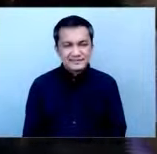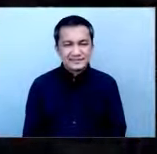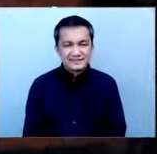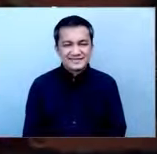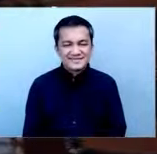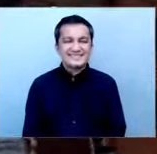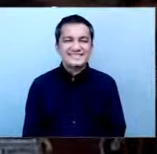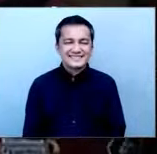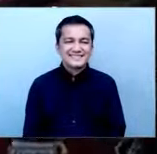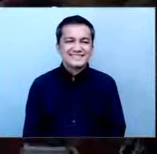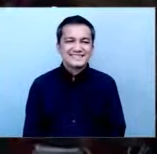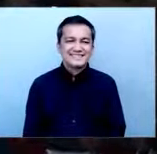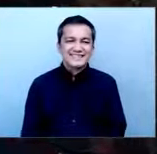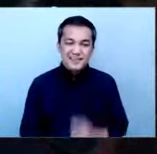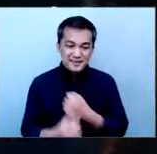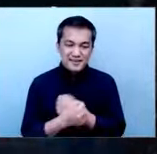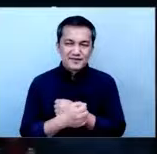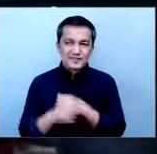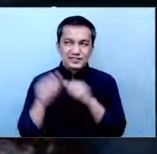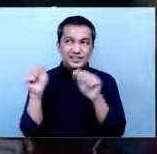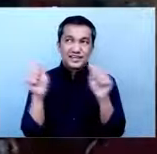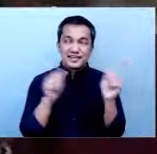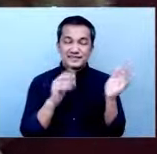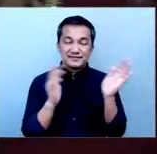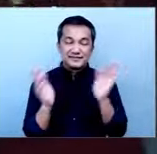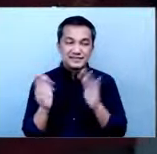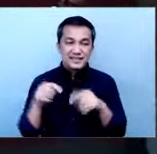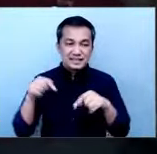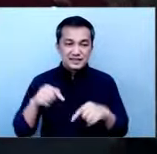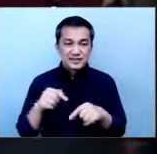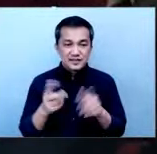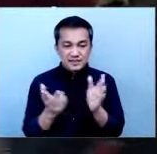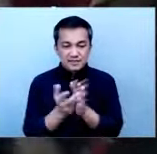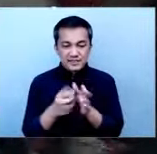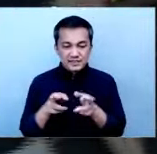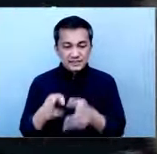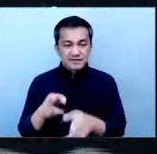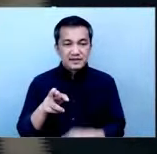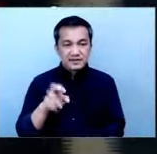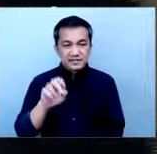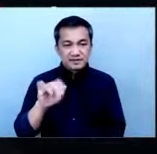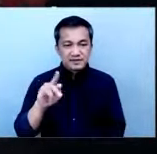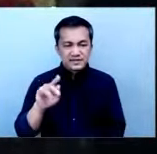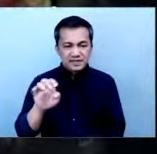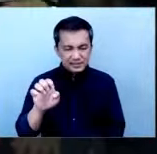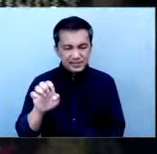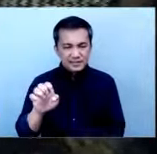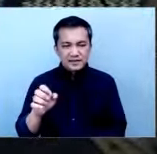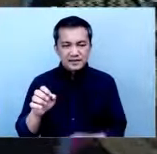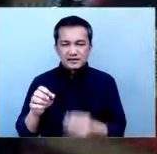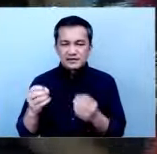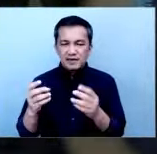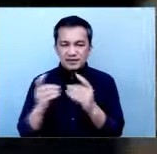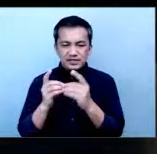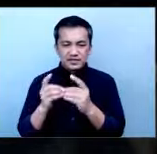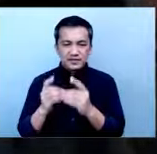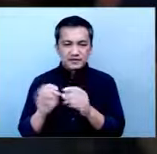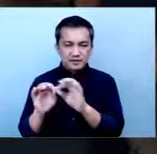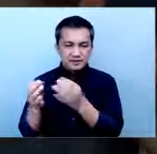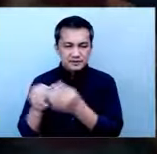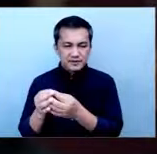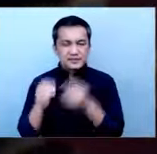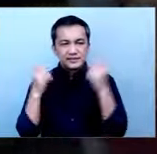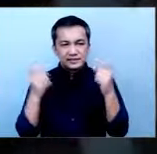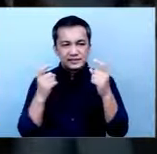Mean, love is in the air talaga rito sa Pasig River Esplanade sa dami ng mga nagdi-date at pamipamilyang nagdiriwang ng Valentine's